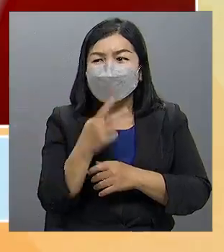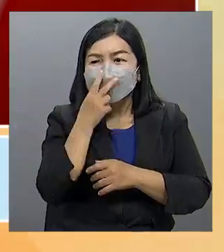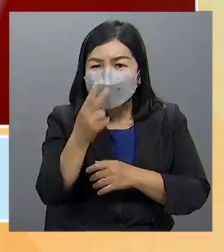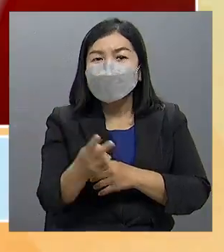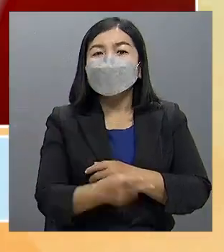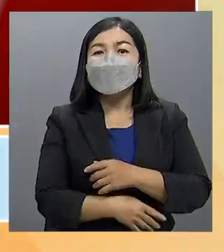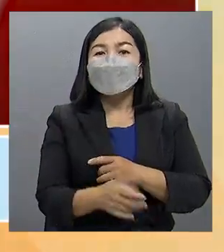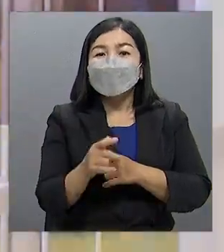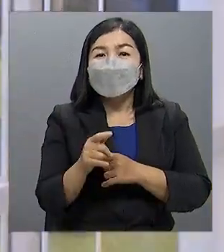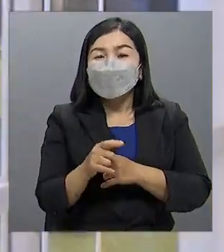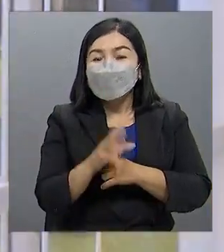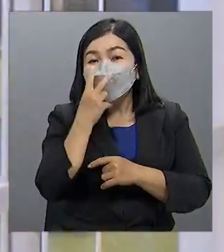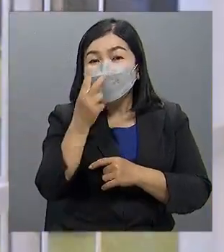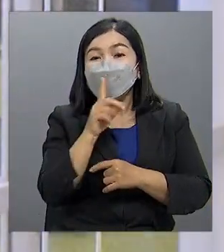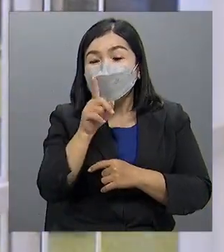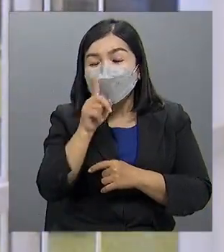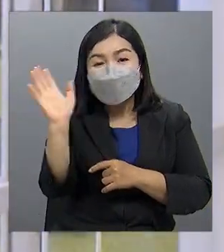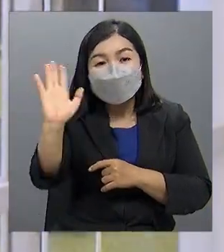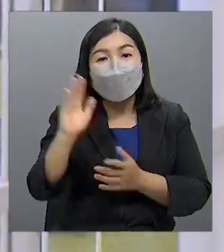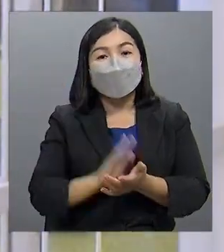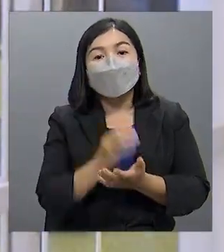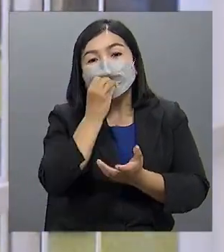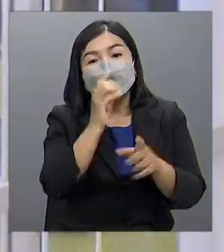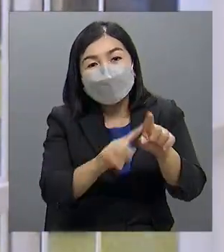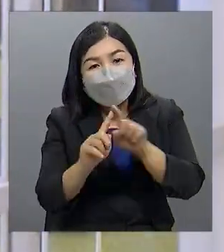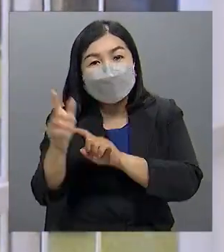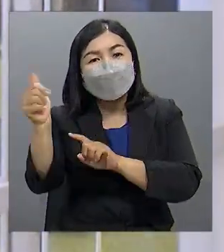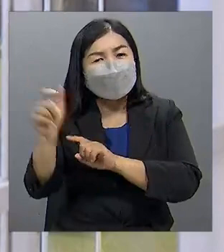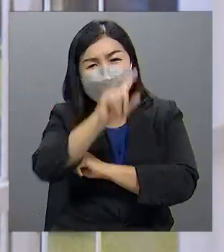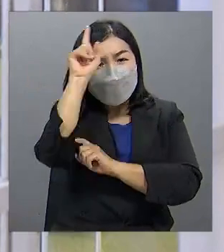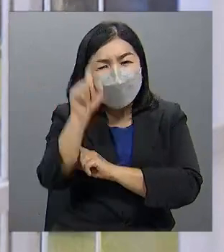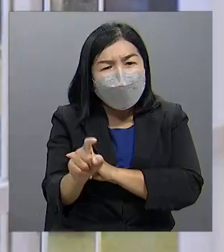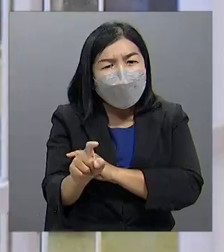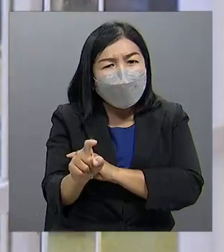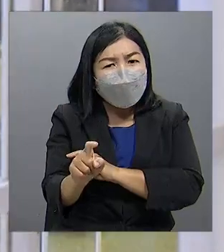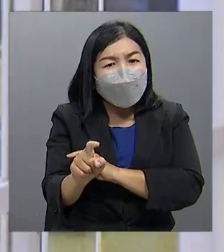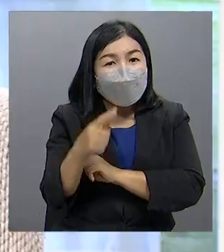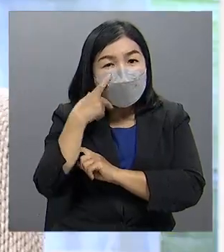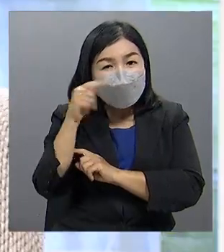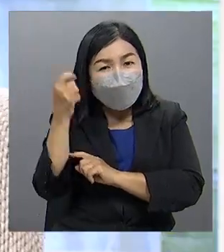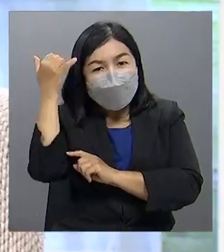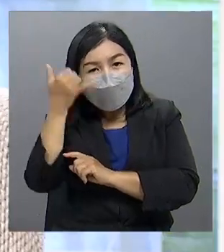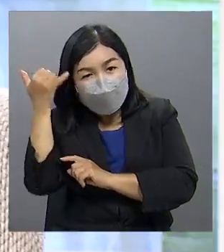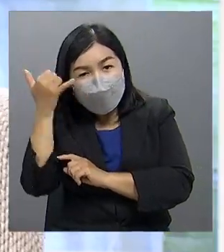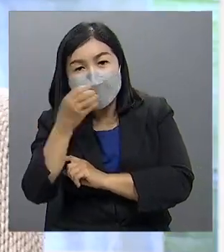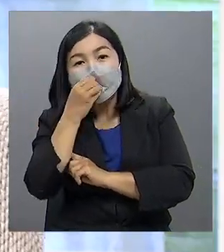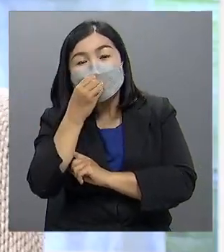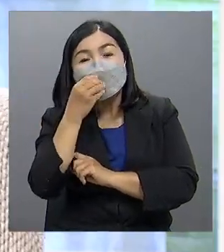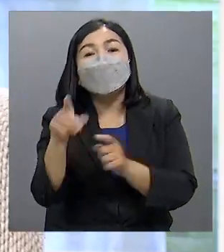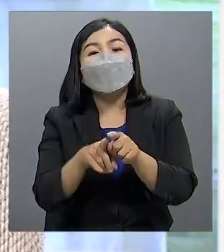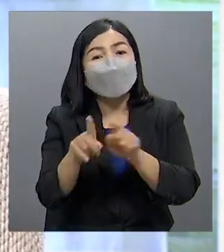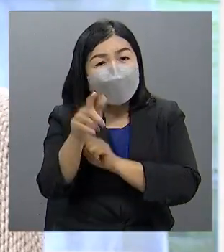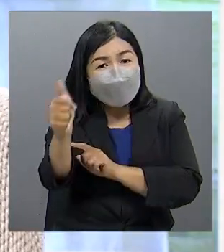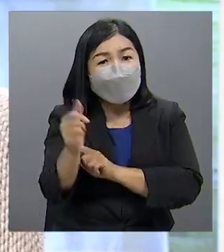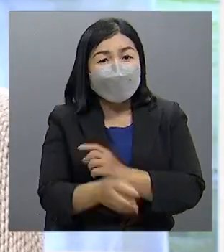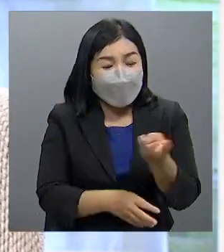คุณผู้ชมคือไม่ได้ว่าคือเขาจะกินอะไรเนี่ยไม่ว่าอยู่แล้วแต่คือเราแค่สงสัยว่าเนี่ยคุณตาคุณยายเนี่ยเขาไม่ว่าหรอกินแบบนั้น ก็แค่กินข้าวเหนียวมะม่วง